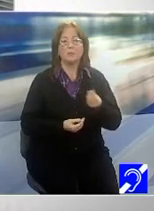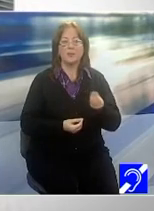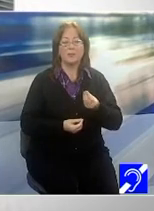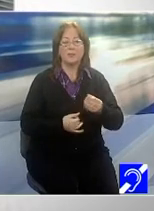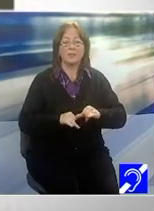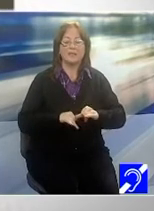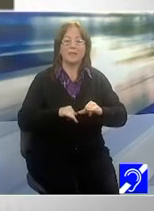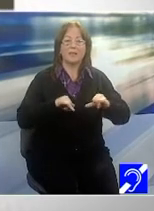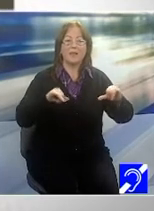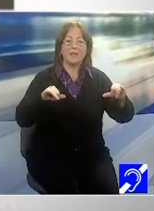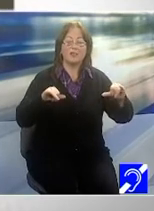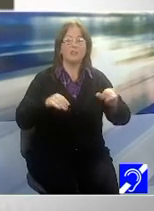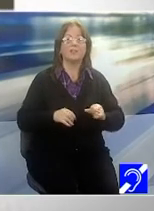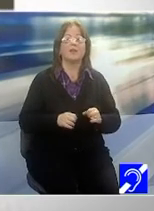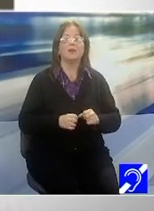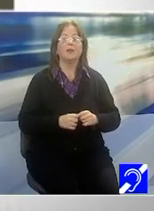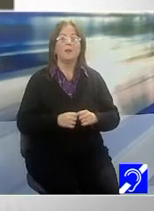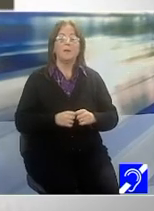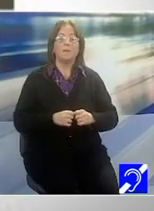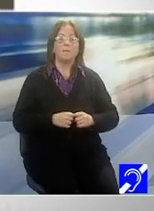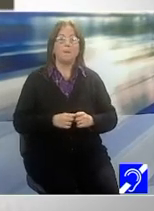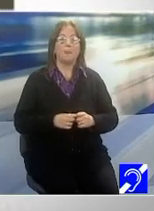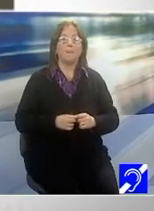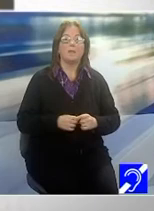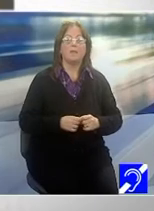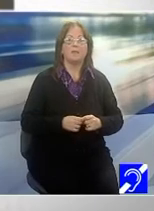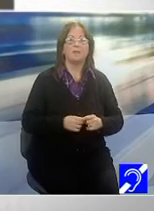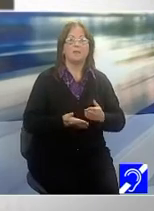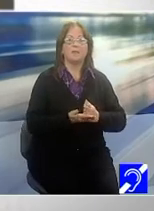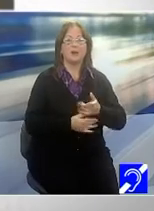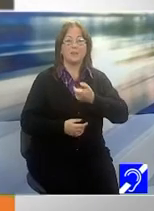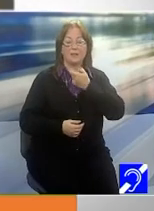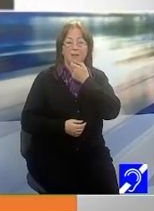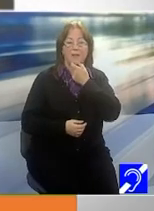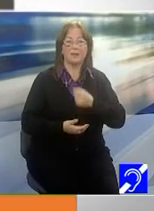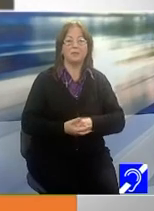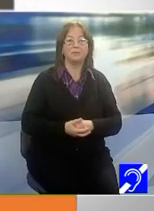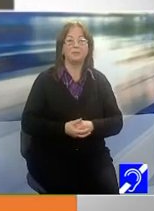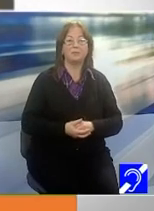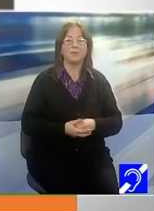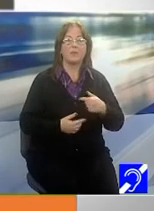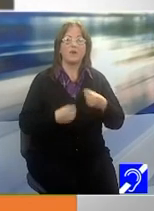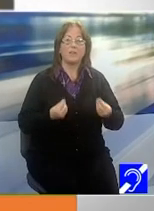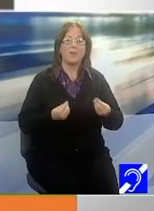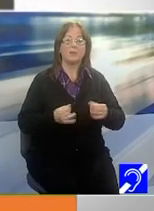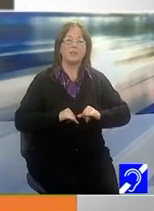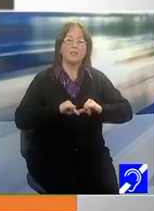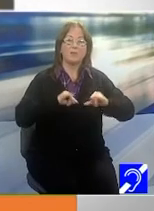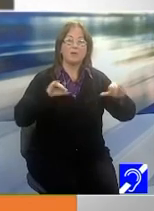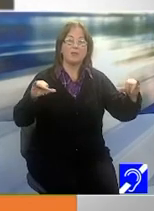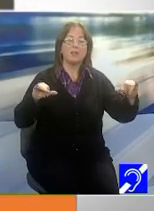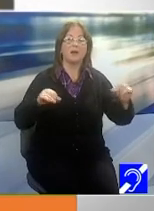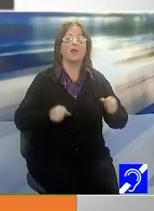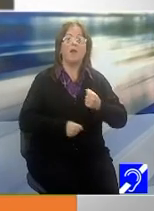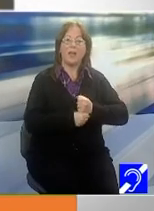în fiecare an. Noi avem un grant anual pentru a dezvolta activitatea acestui